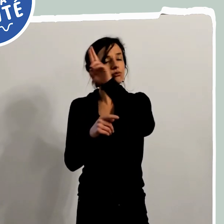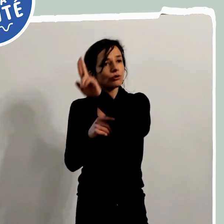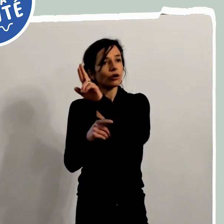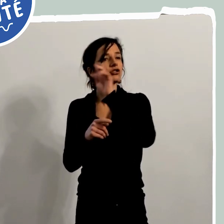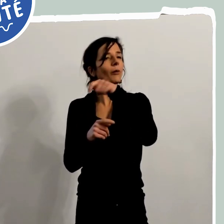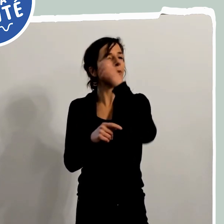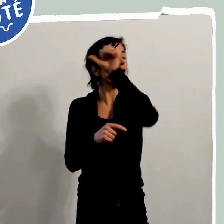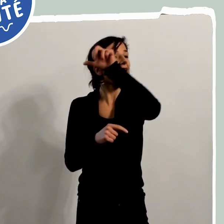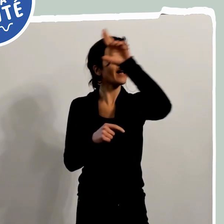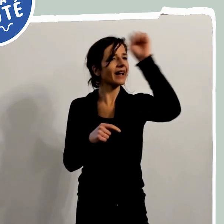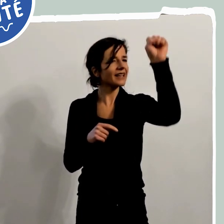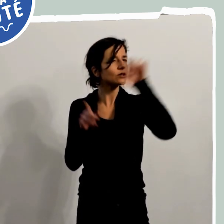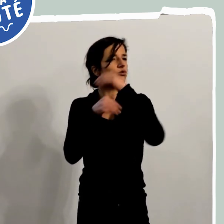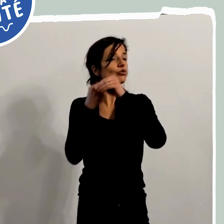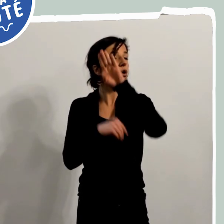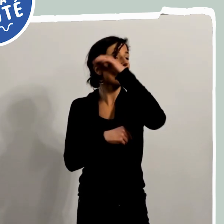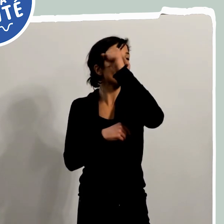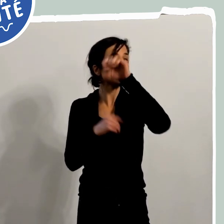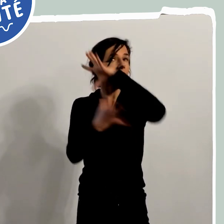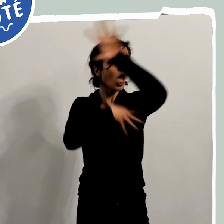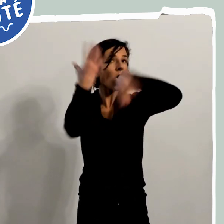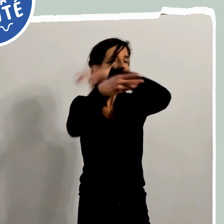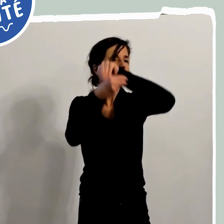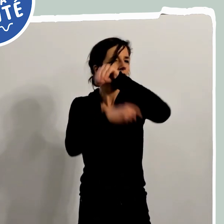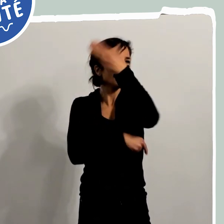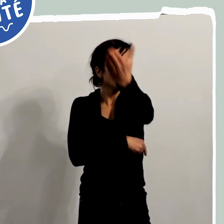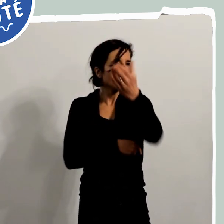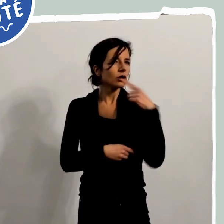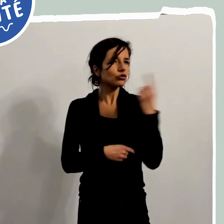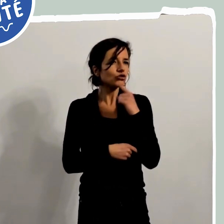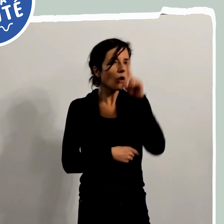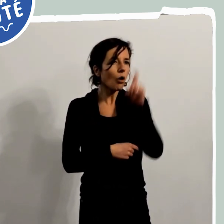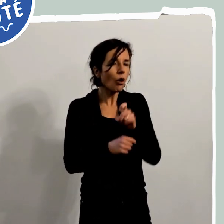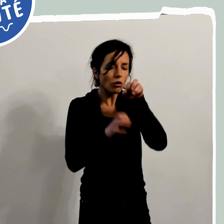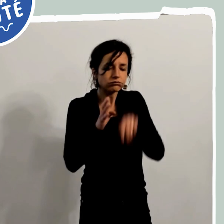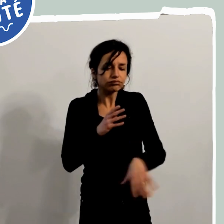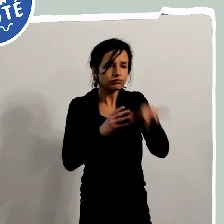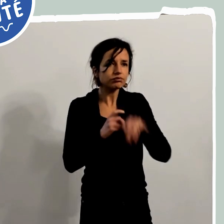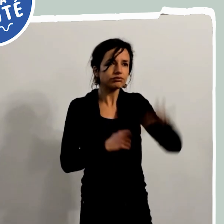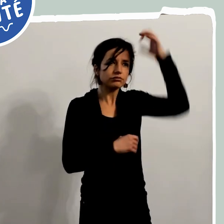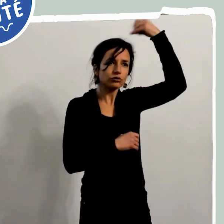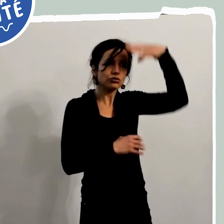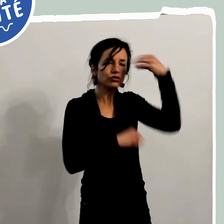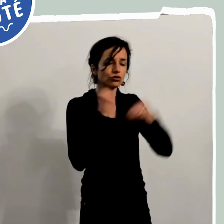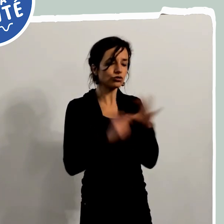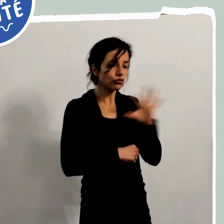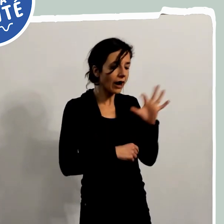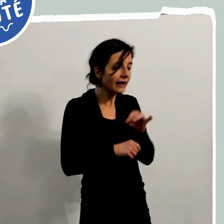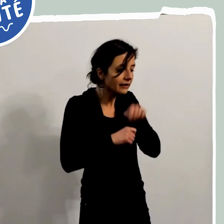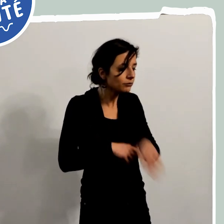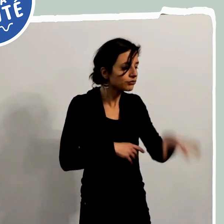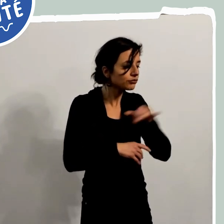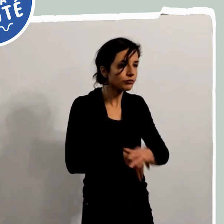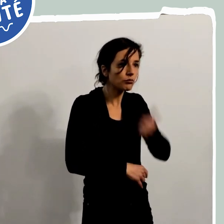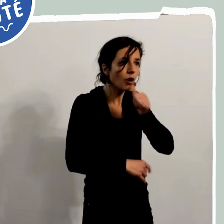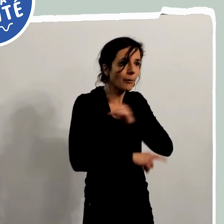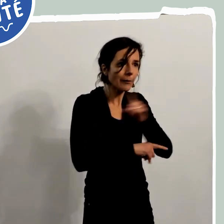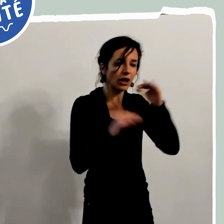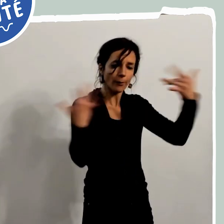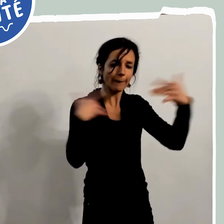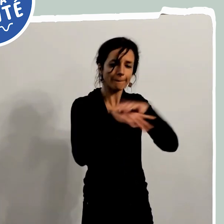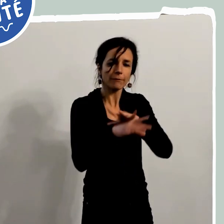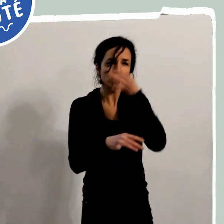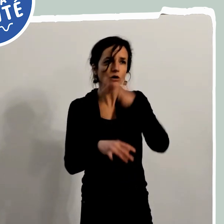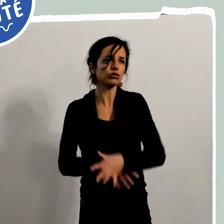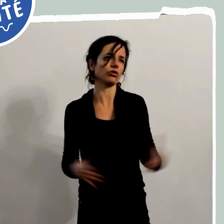pur. L'ARS, soi-disant l'ARS c'est l'OMS, c'est de la magouille. Le cénomanien c'est de l'eau pure qui part dans les toilettes et qui part dans nos douches, qu'on ne boit pas, mais qui est mélangée avec des produits